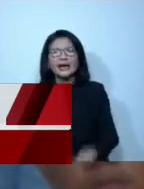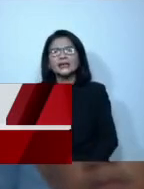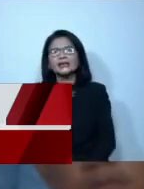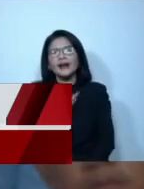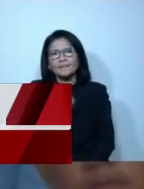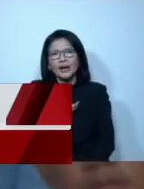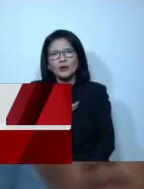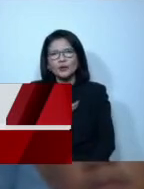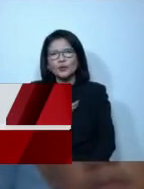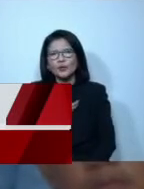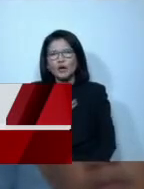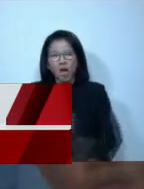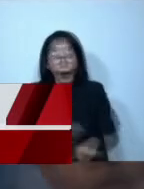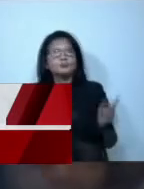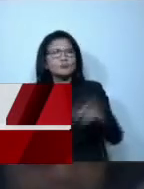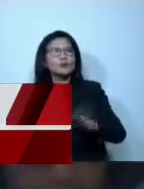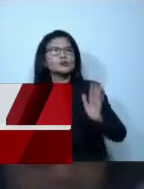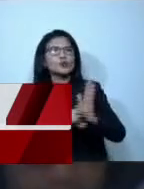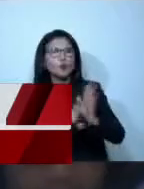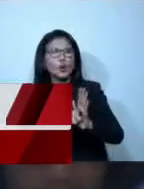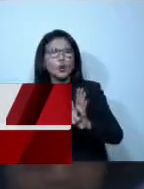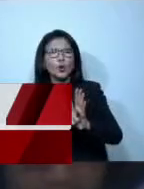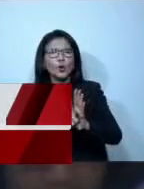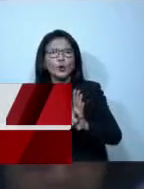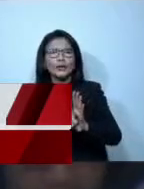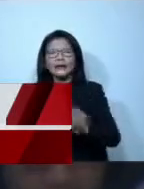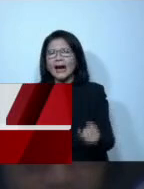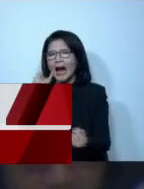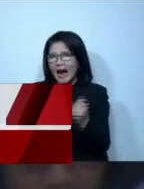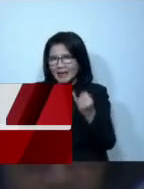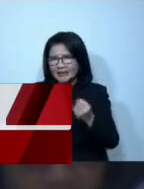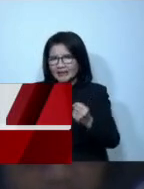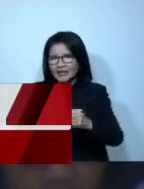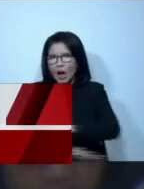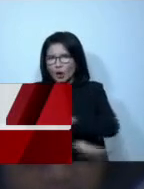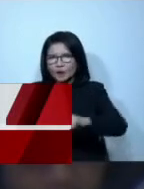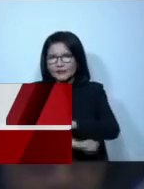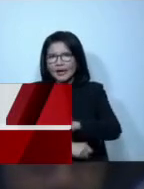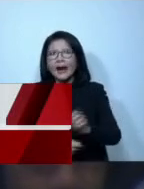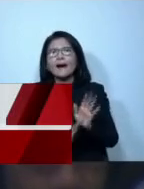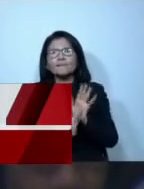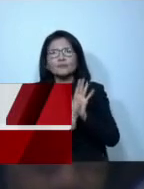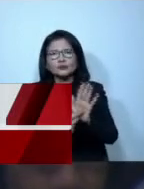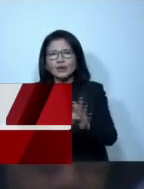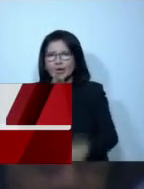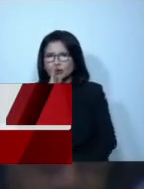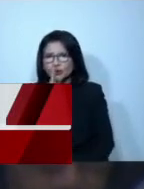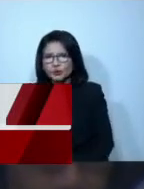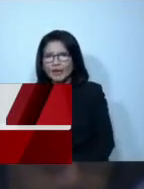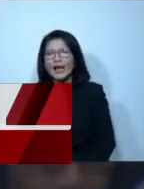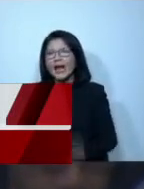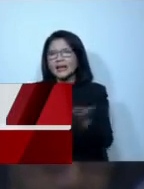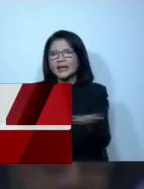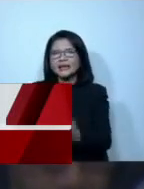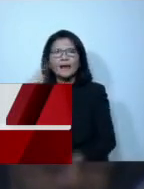Hilangkan korupsi. Kita negara yang... Ya. Selain itu, Ketua KPU RI Hasyim Asyari meminta publik tak mempersoalkan hal